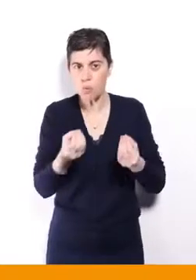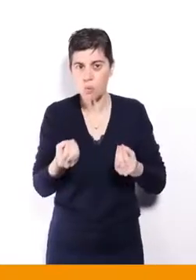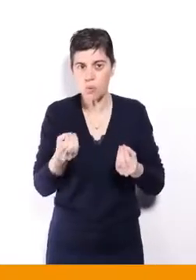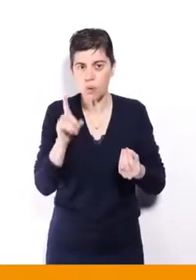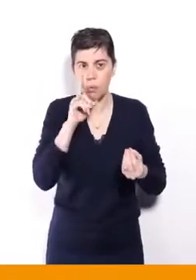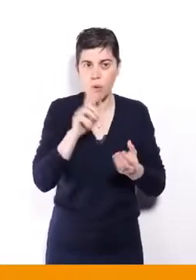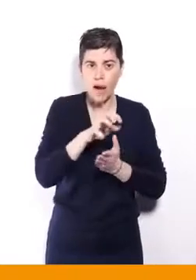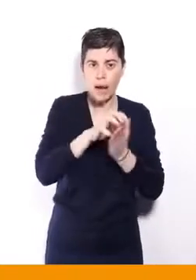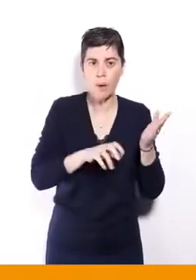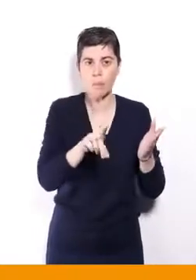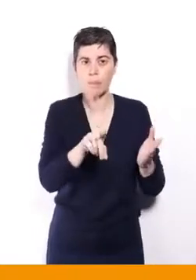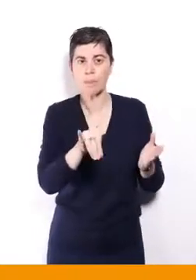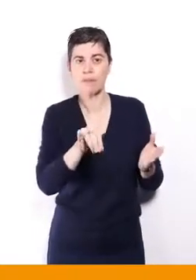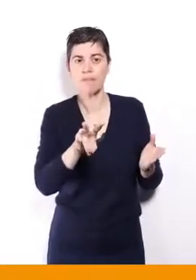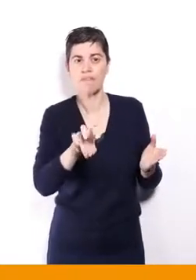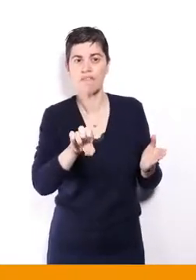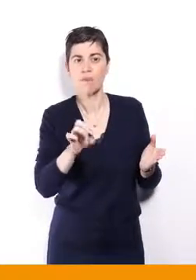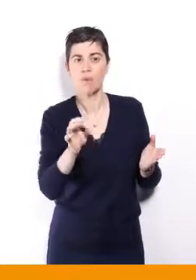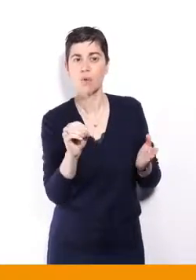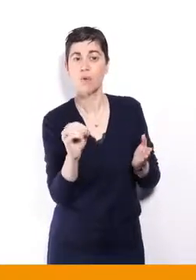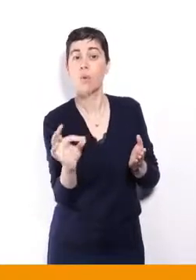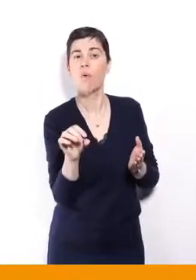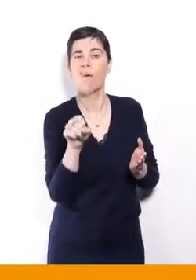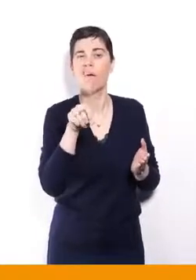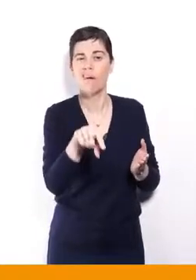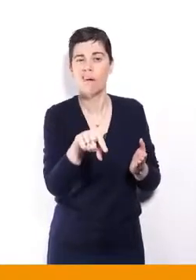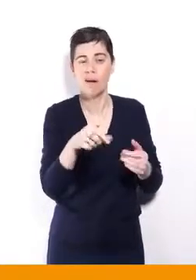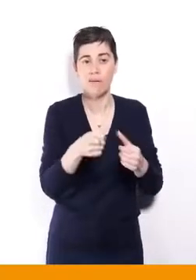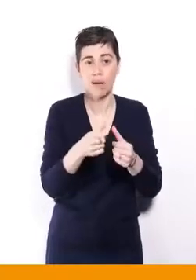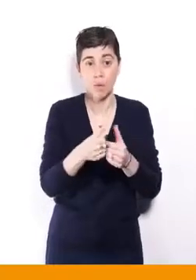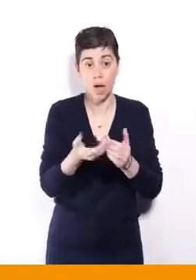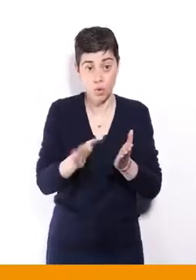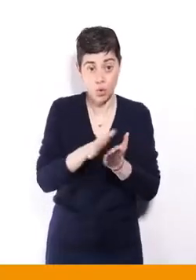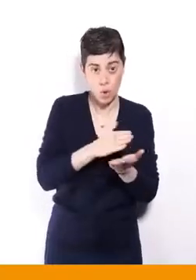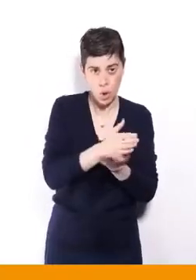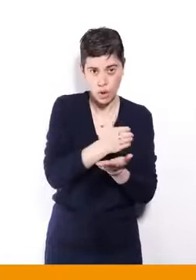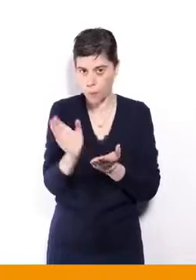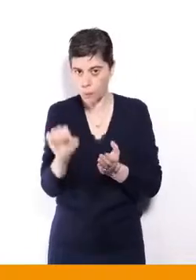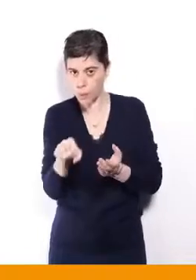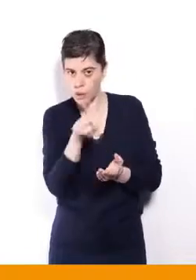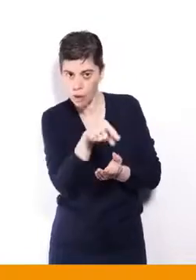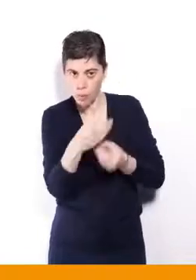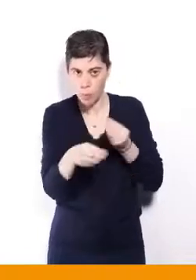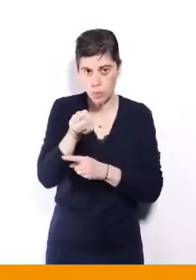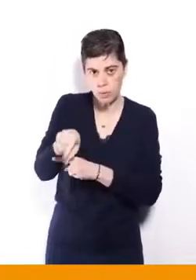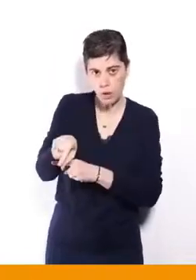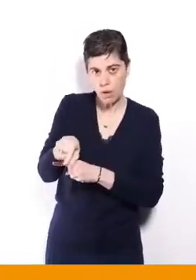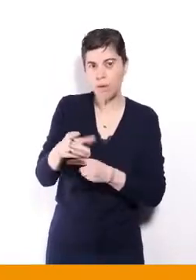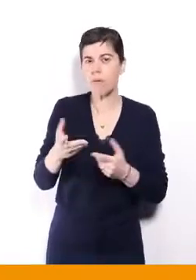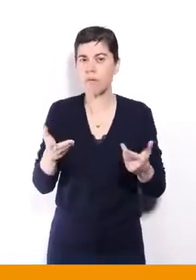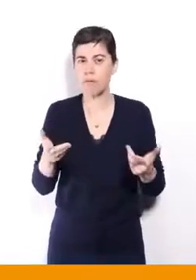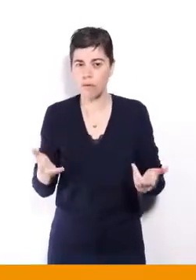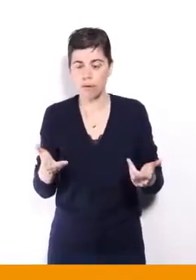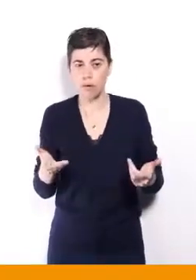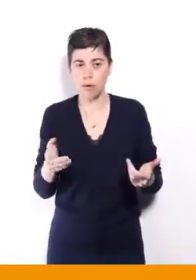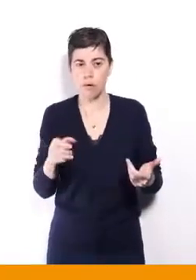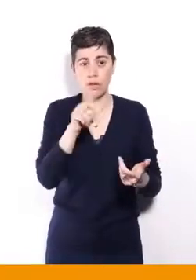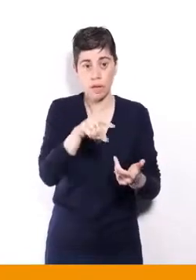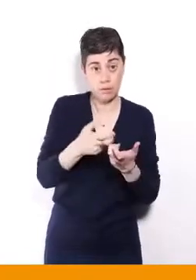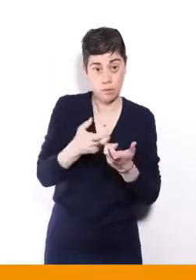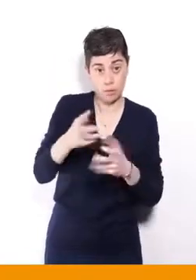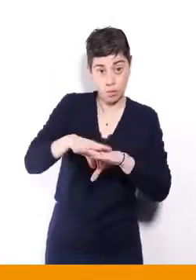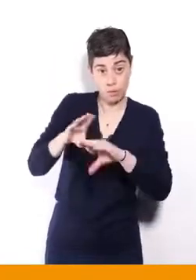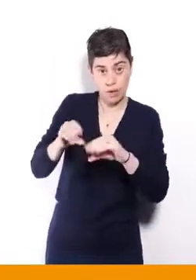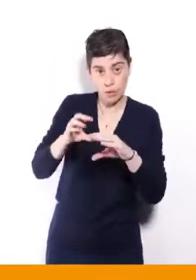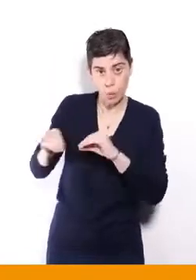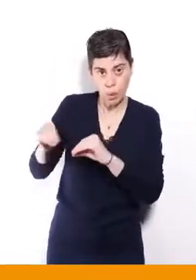Piveteau, et toujours aller sur la double orientation, dire voilà, ça c'est disponible sur le terrain, donc on va